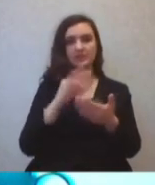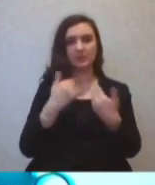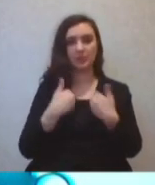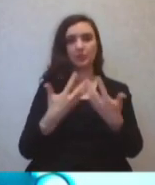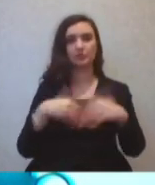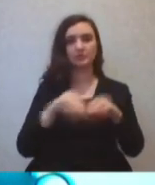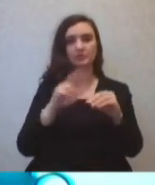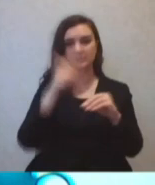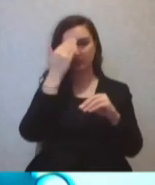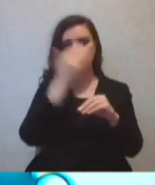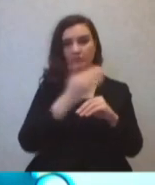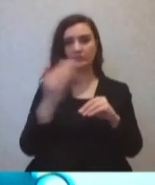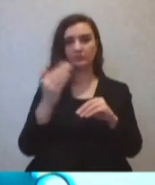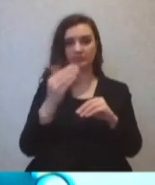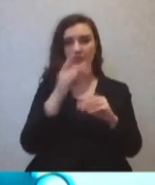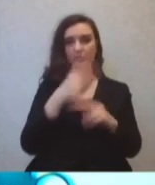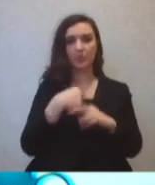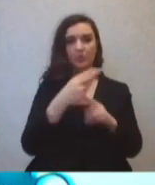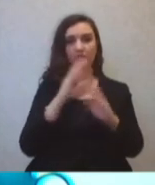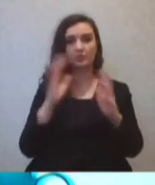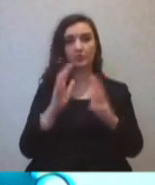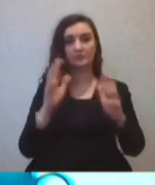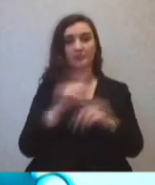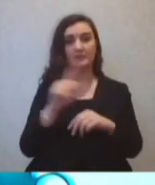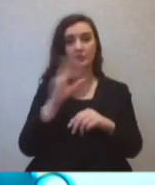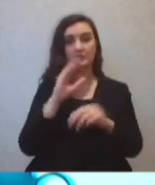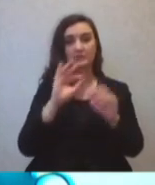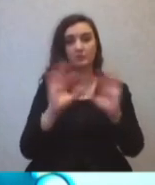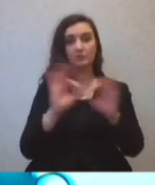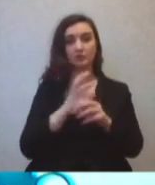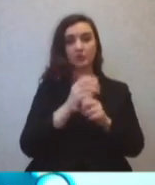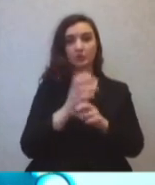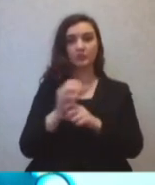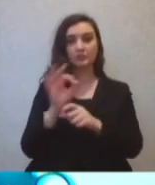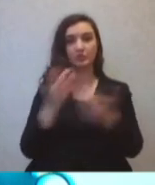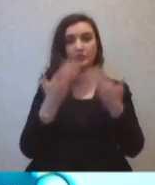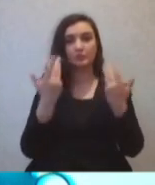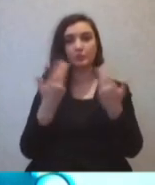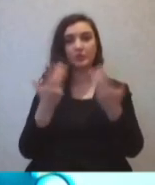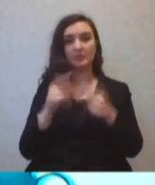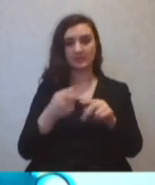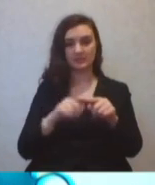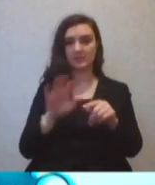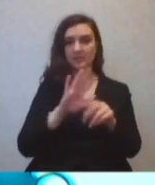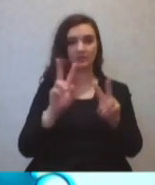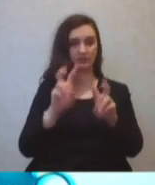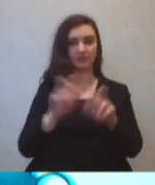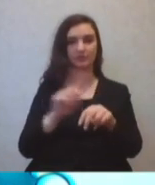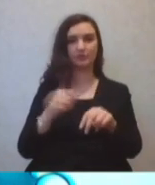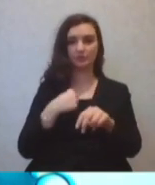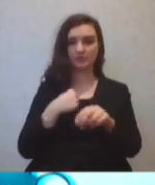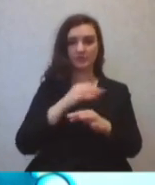ოჯახზე და საზოგადოებაზე ერთდროულად ვზრუნავთ. მაგრამ როდესაც ლაპარაკობთ შეზღუდვების შემსრულ უკავაზე, ეს უცებ არნიშნავს იმას, რომ